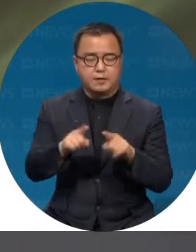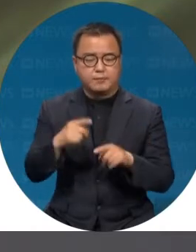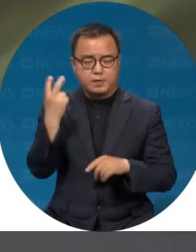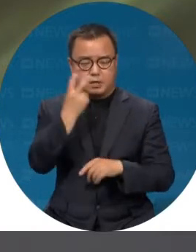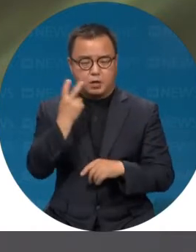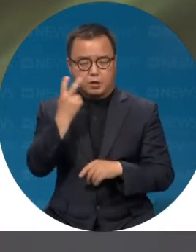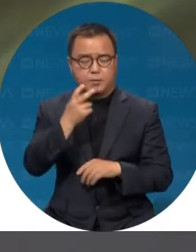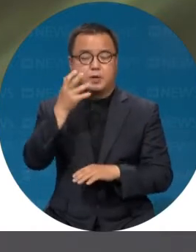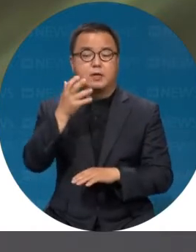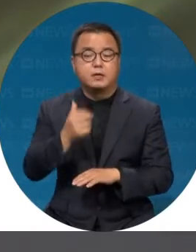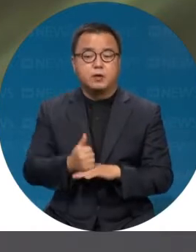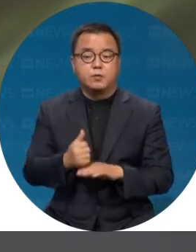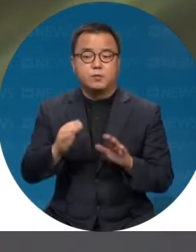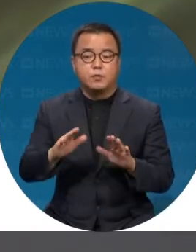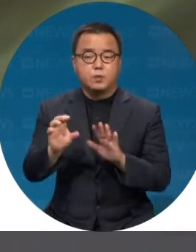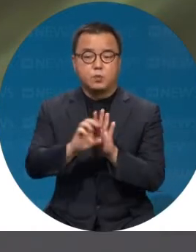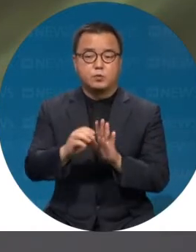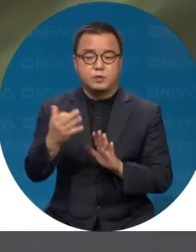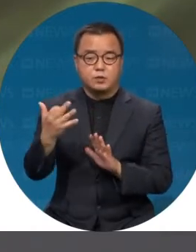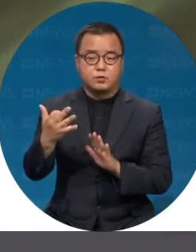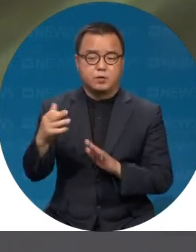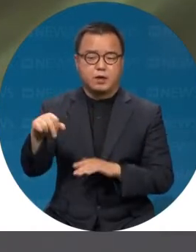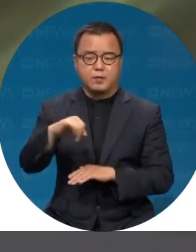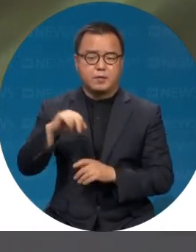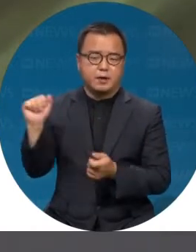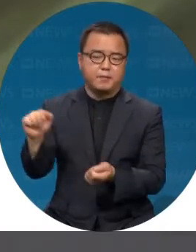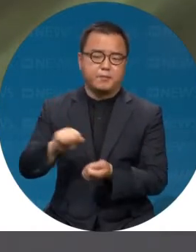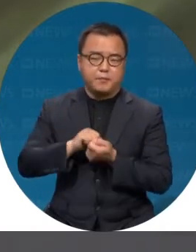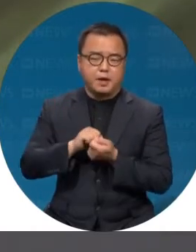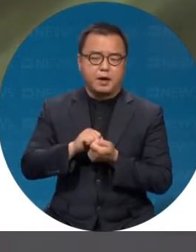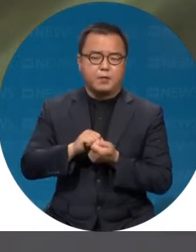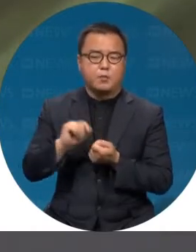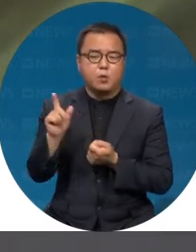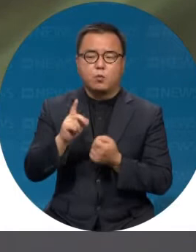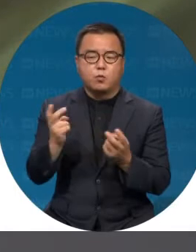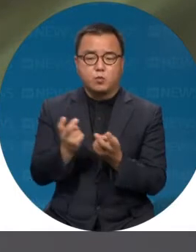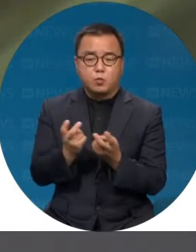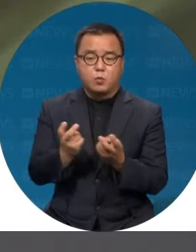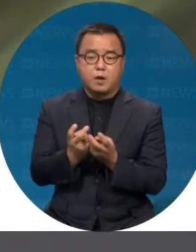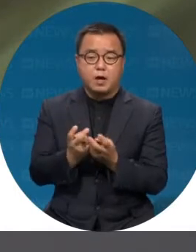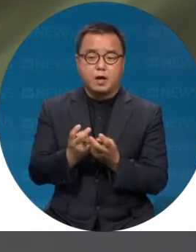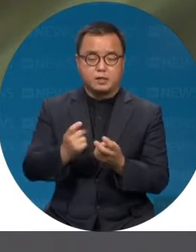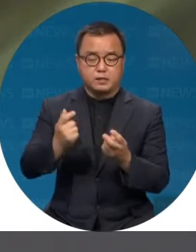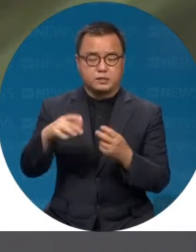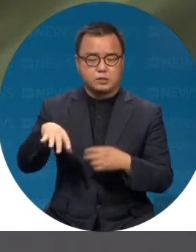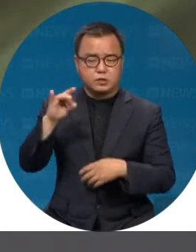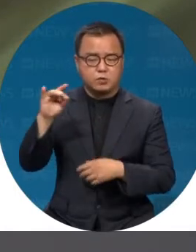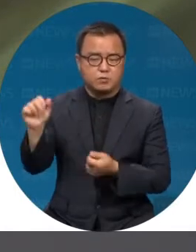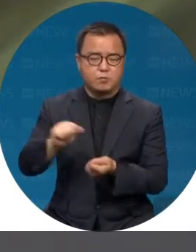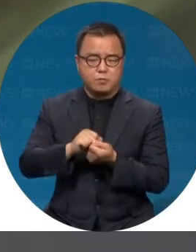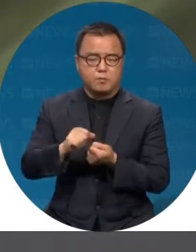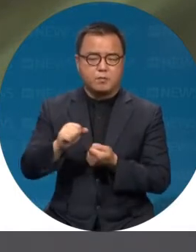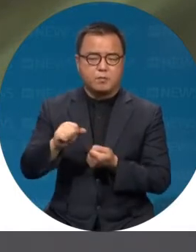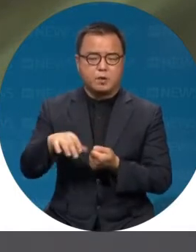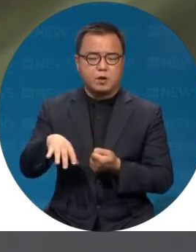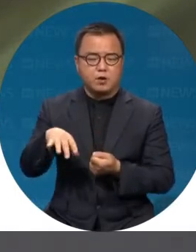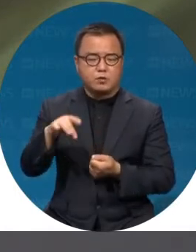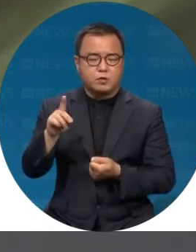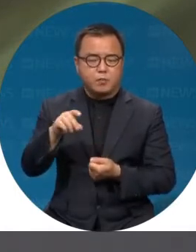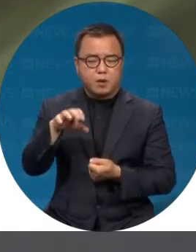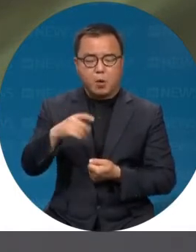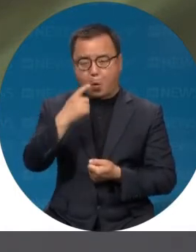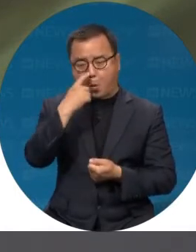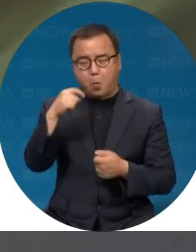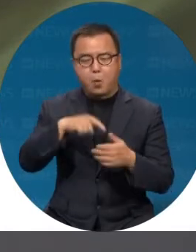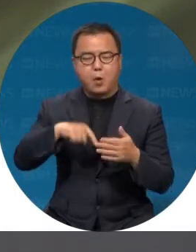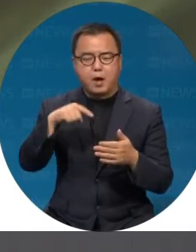통해서 코로나 바이러스의 감염 기전, 쉽게 말해 바이러스가 처음 걸리는 정확한 위치를 코 안의 섬모 상피세포라고